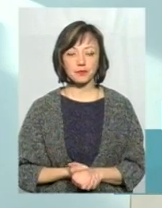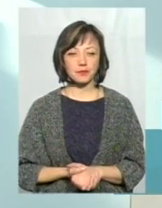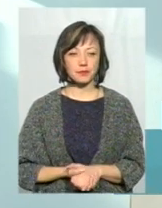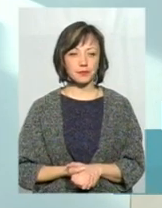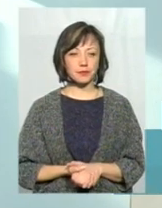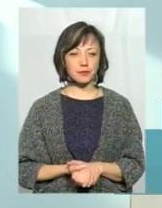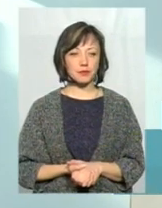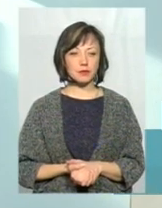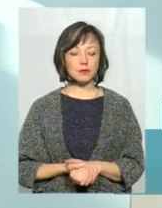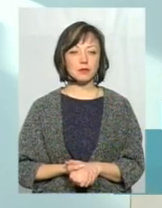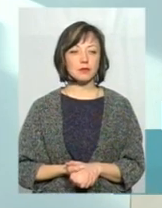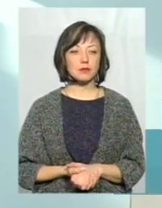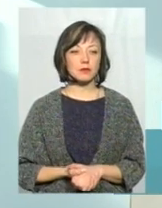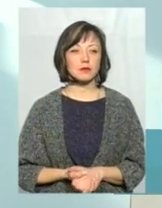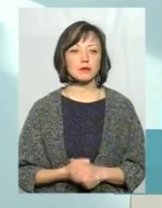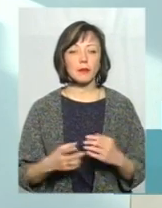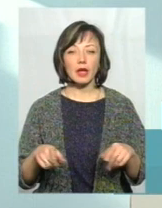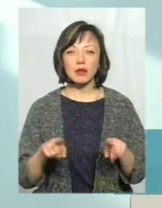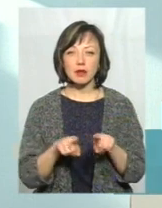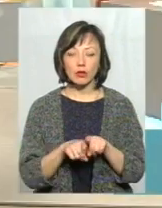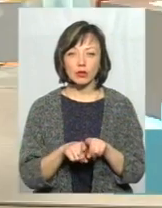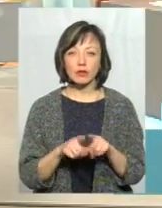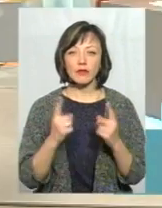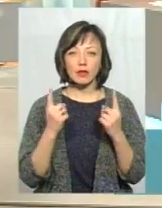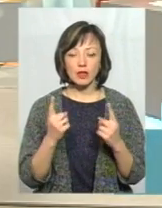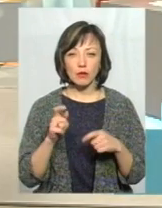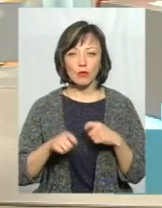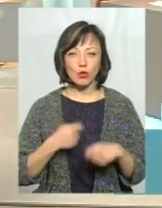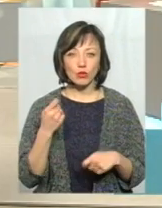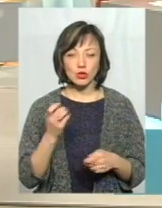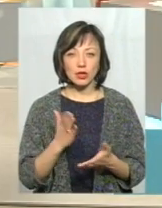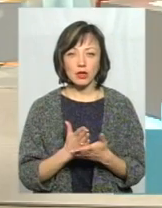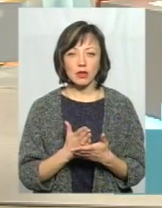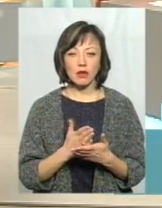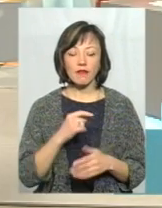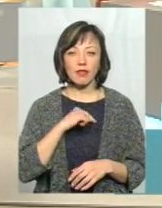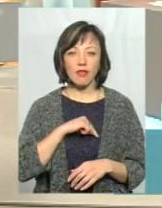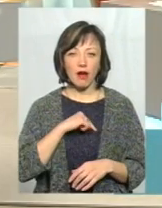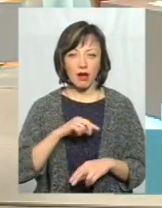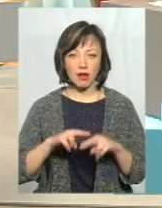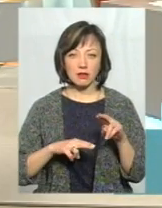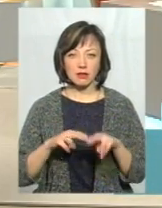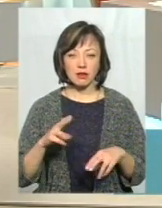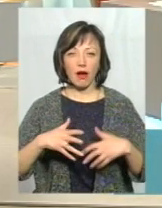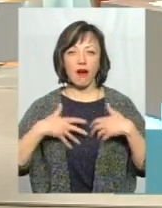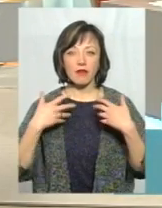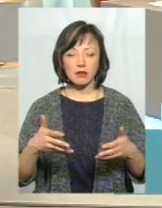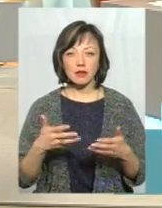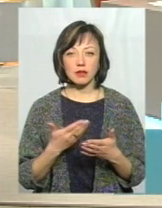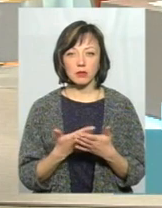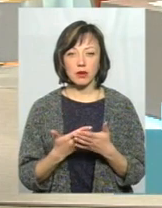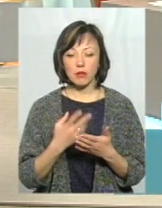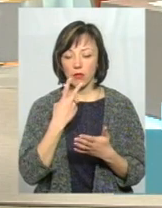спроби. Також дуже великі розлади настрою, такі афективні розлади,